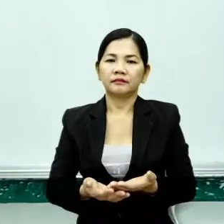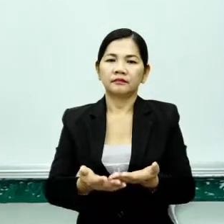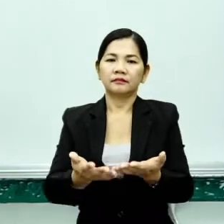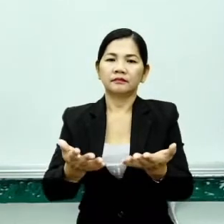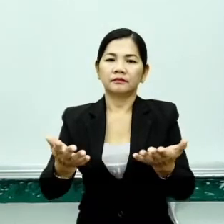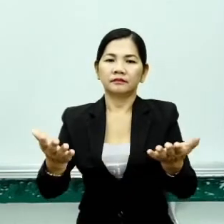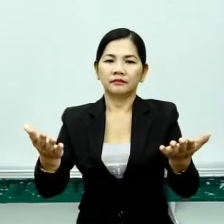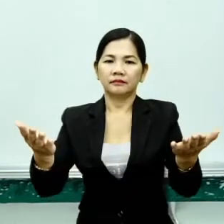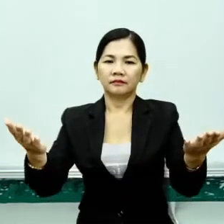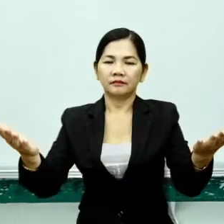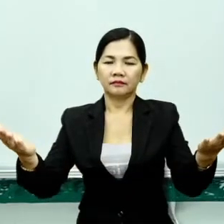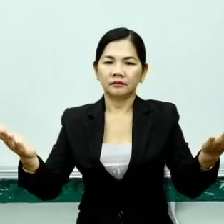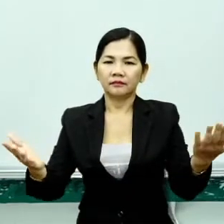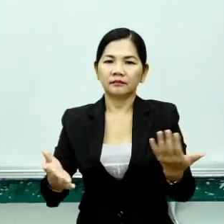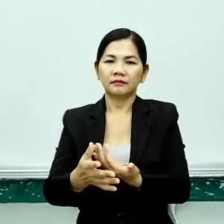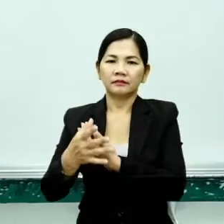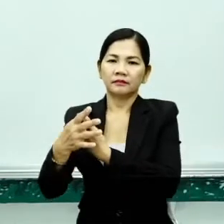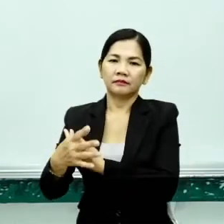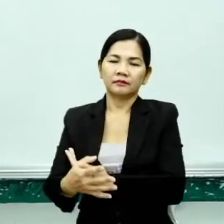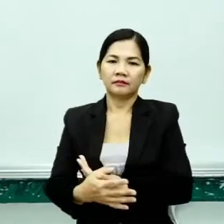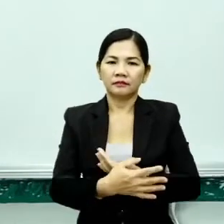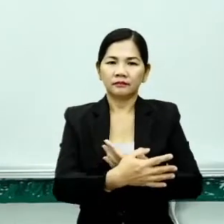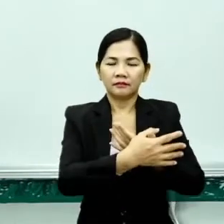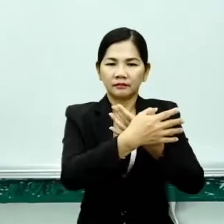ơi mơ mê om ba